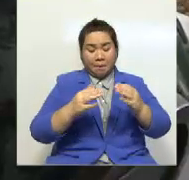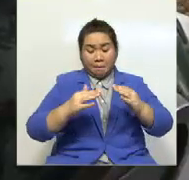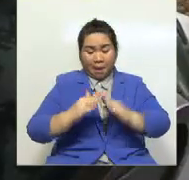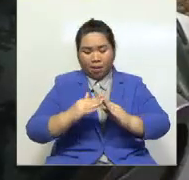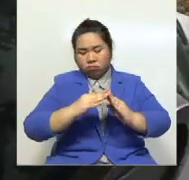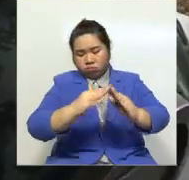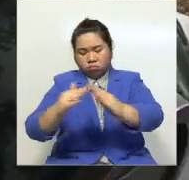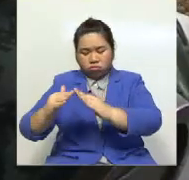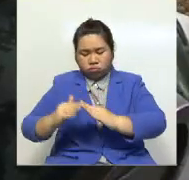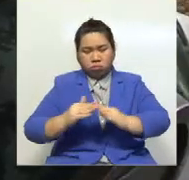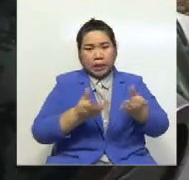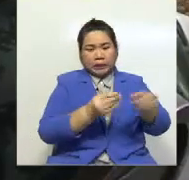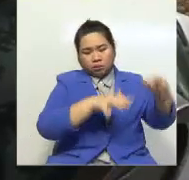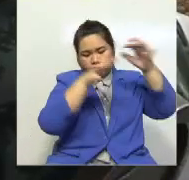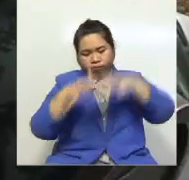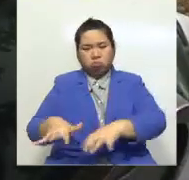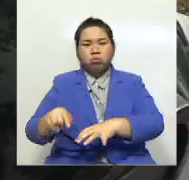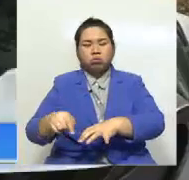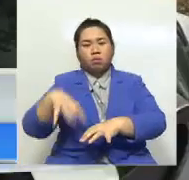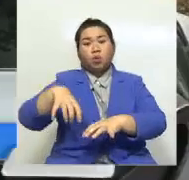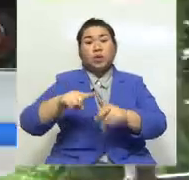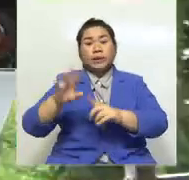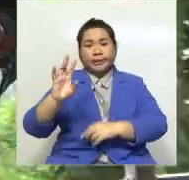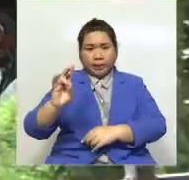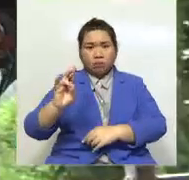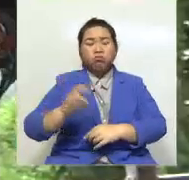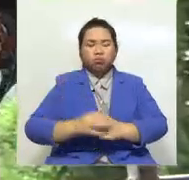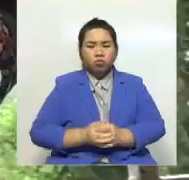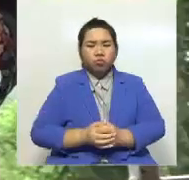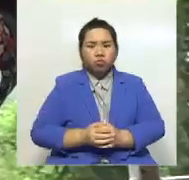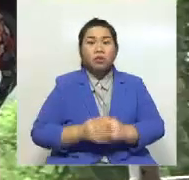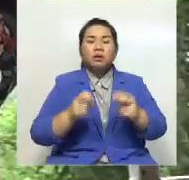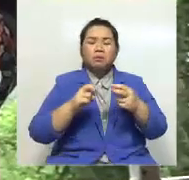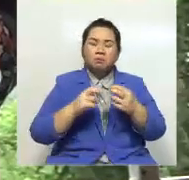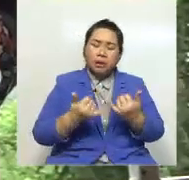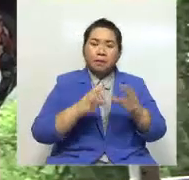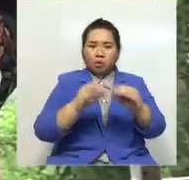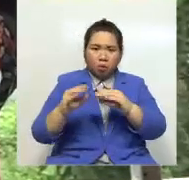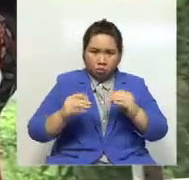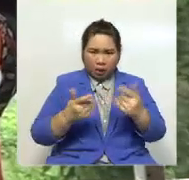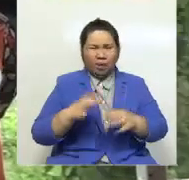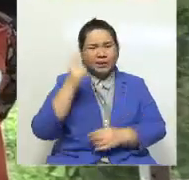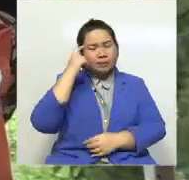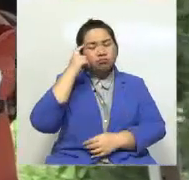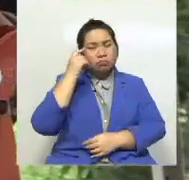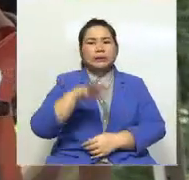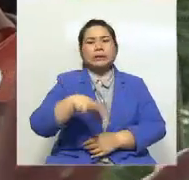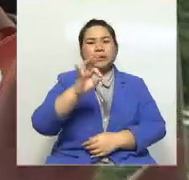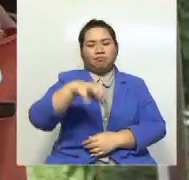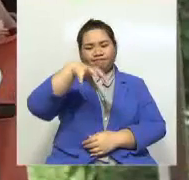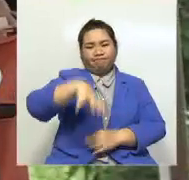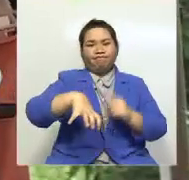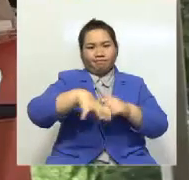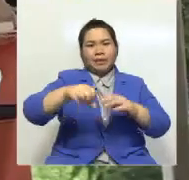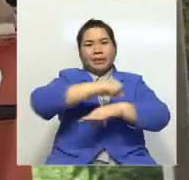ทับที่บริเวณหมู่7บ้านห้วยขาบนั่นเองค่ะแล้วก็ผลจากการประชุมนะคะก็จะใช้พื้นที่สนามกีฬาบ้านน